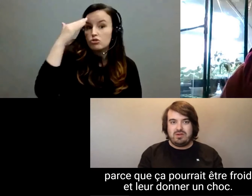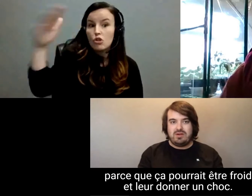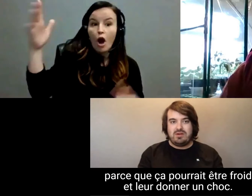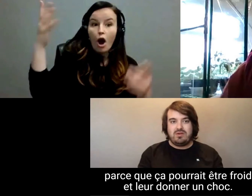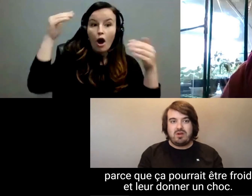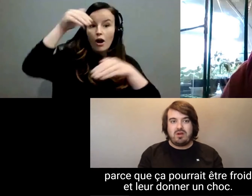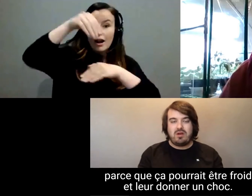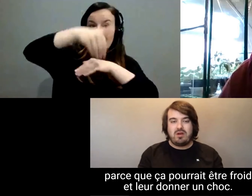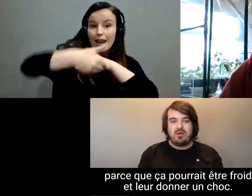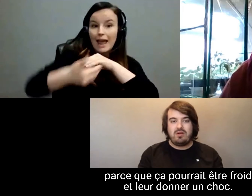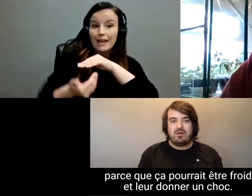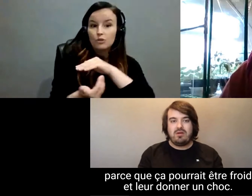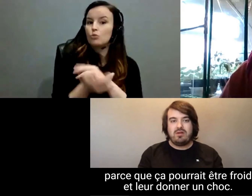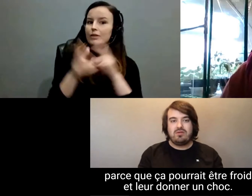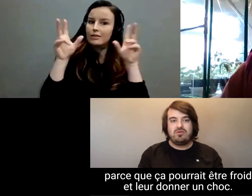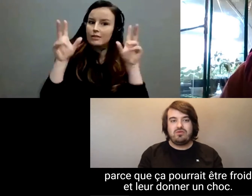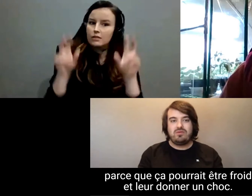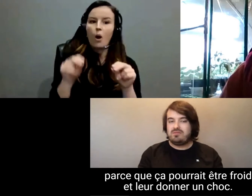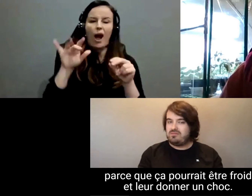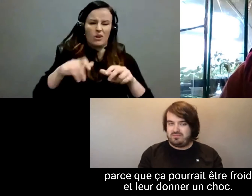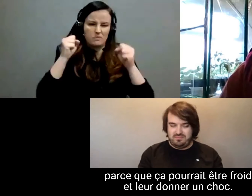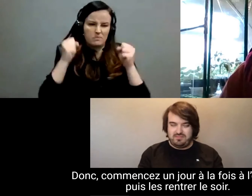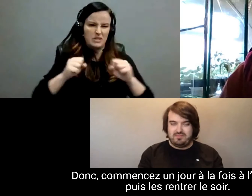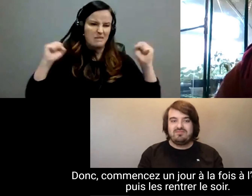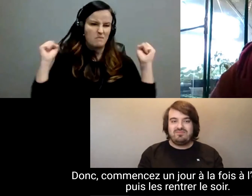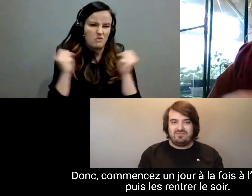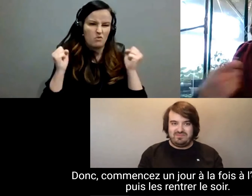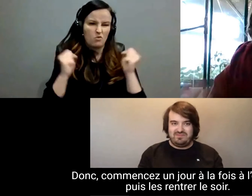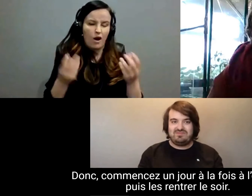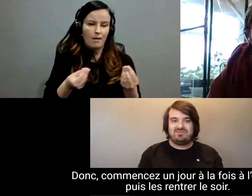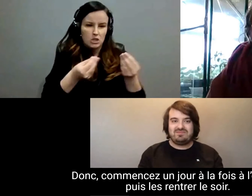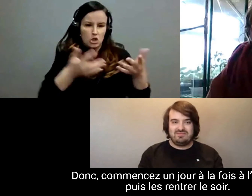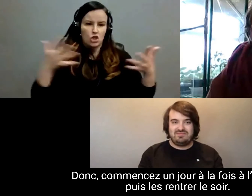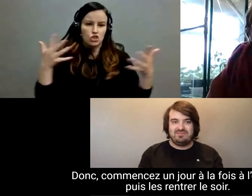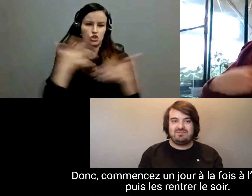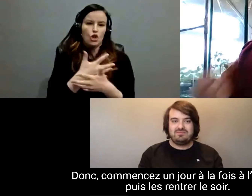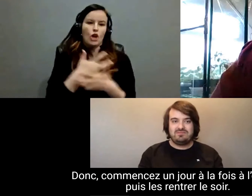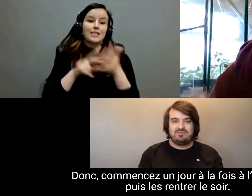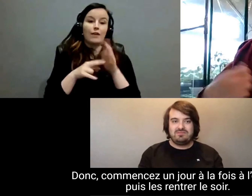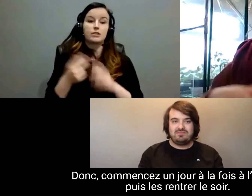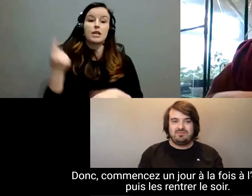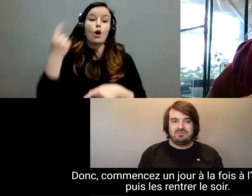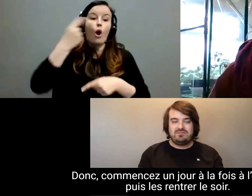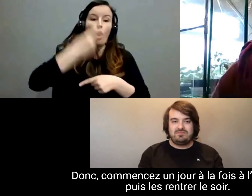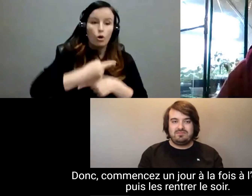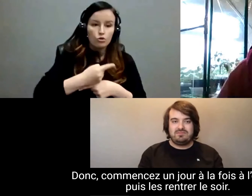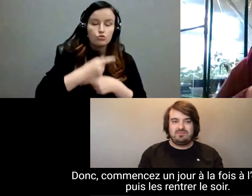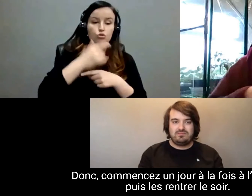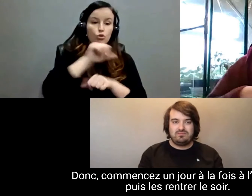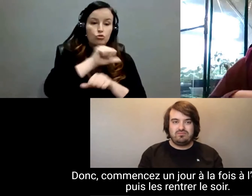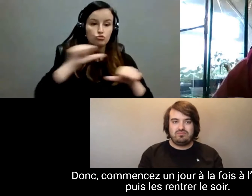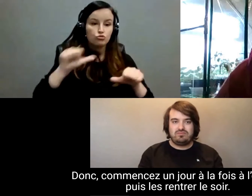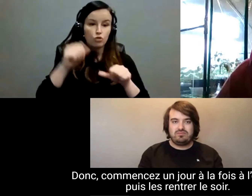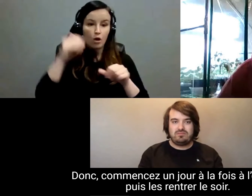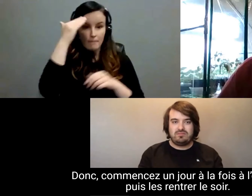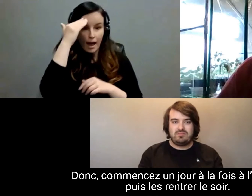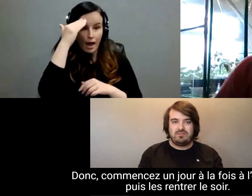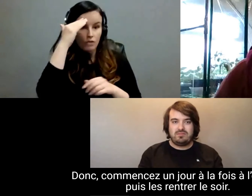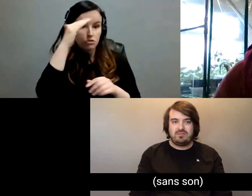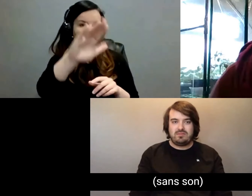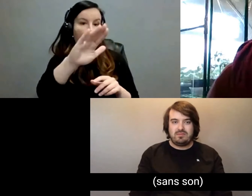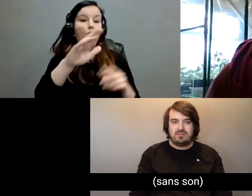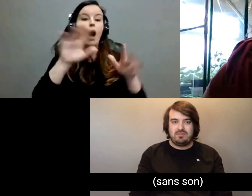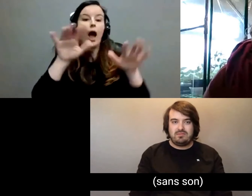début parce que ça pourrait être froid et leur donner un choc. Donc, commencez un jour à la fois à l'ombre, puis les rentrer le soir.